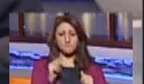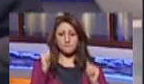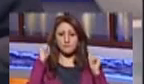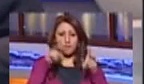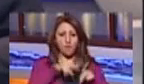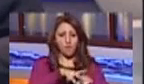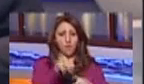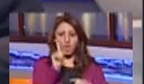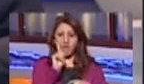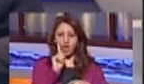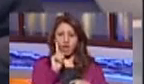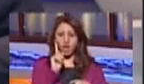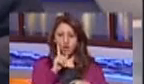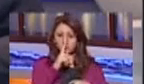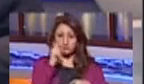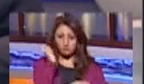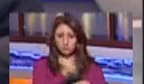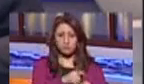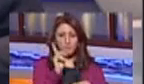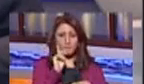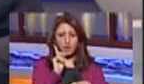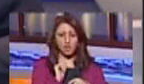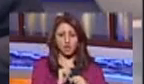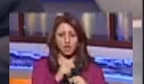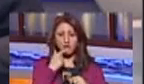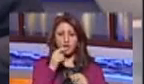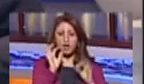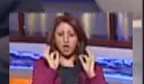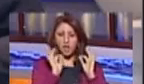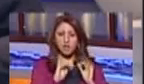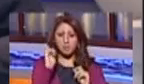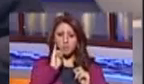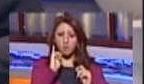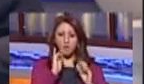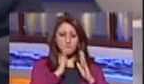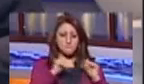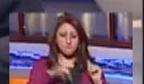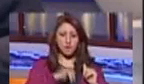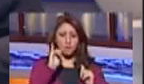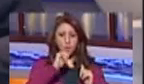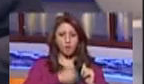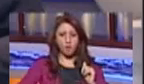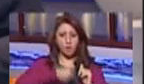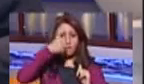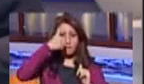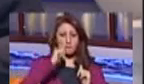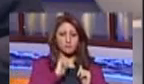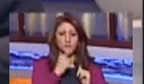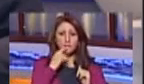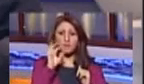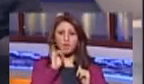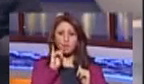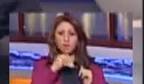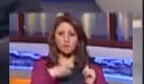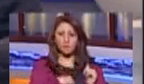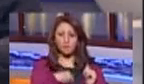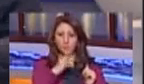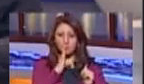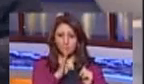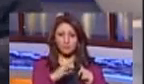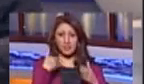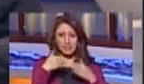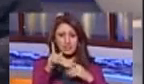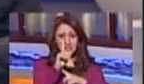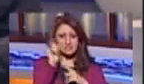العنف، صحوة الإنسان المصري المخلص اللي خايف على بلده. محتاجين للضمير، مش محتاجين